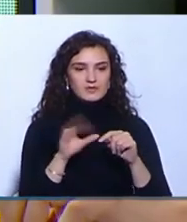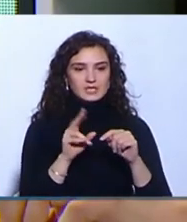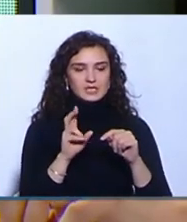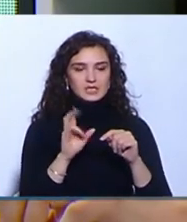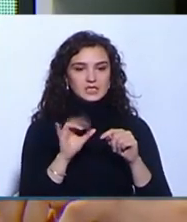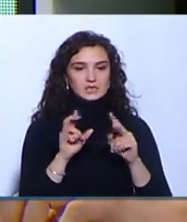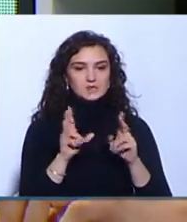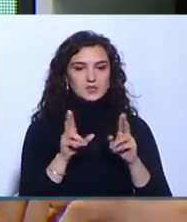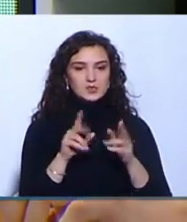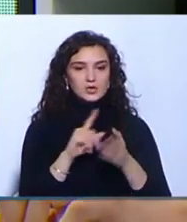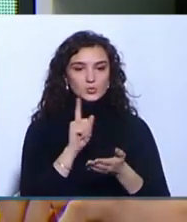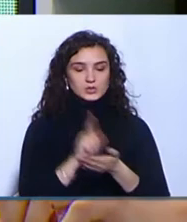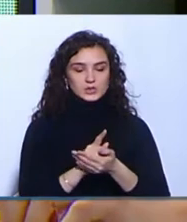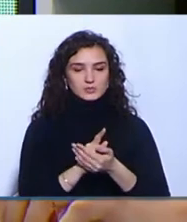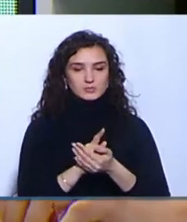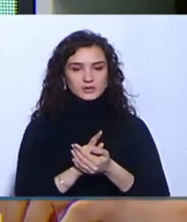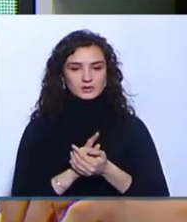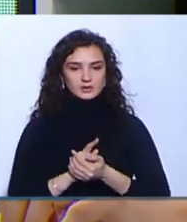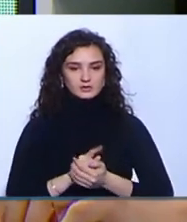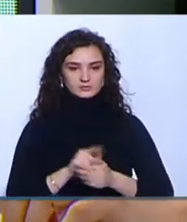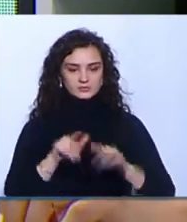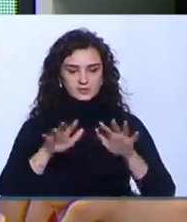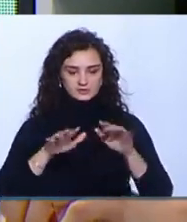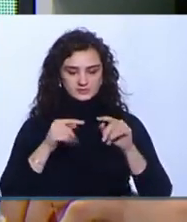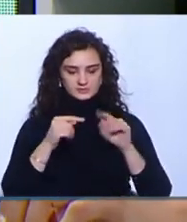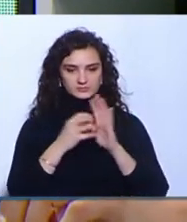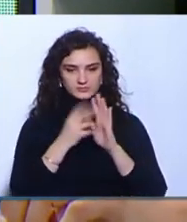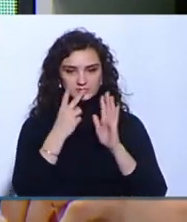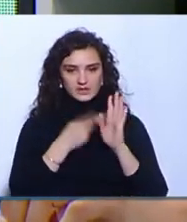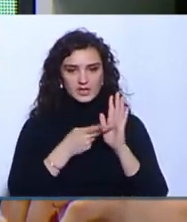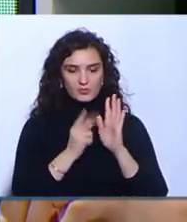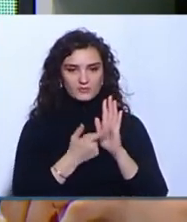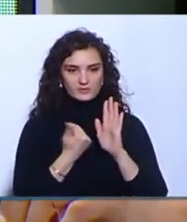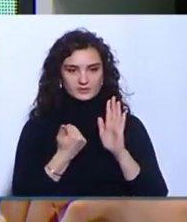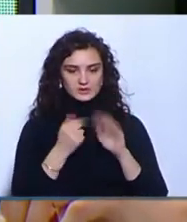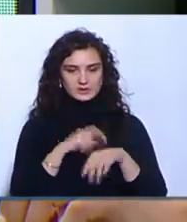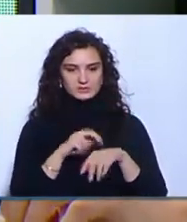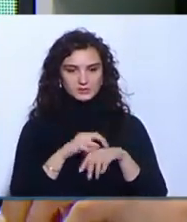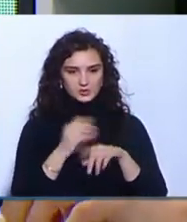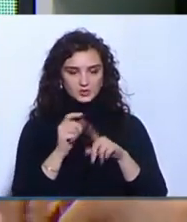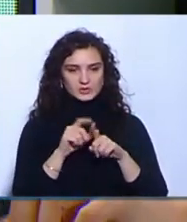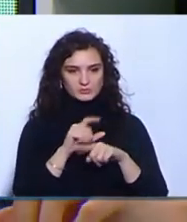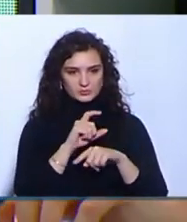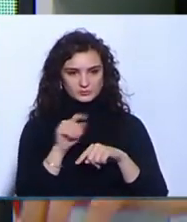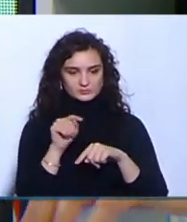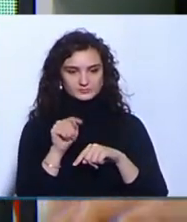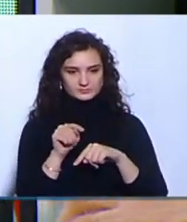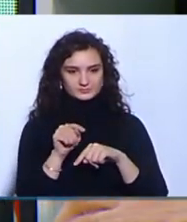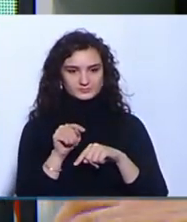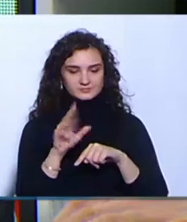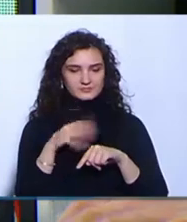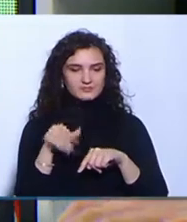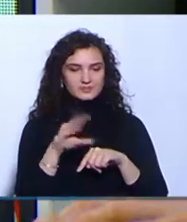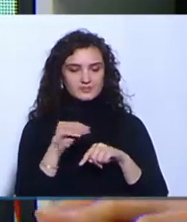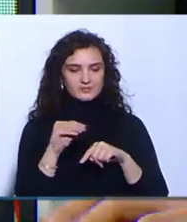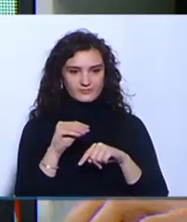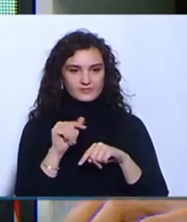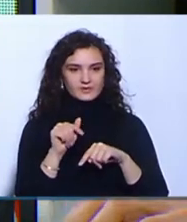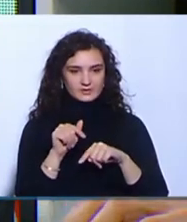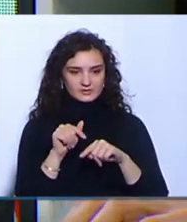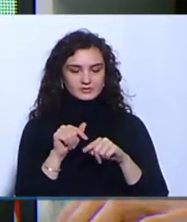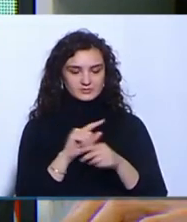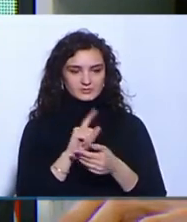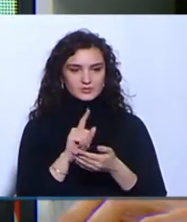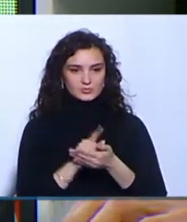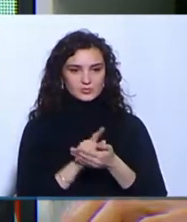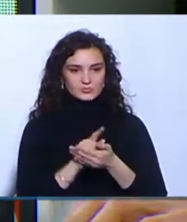შემთხვევაში, როდესაც აუცილებელი არის მიმდებარე ლიმფური კვანძების ამოკვეთა, სამედიცინო ტერმინოლოგიით რეგიონული ლიმფადენექტომია, ყველა შემთხვევაში არის ამ